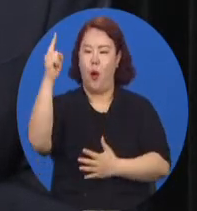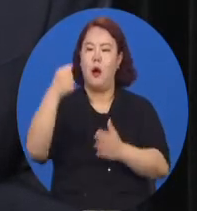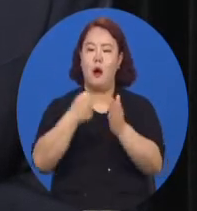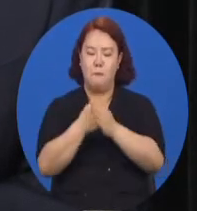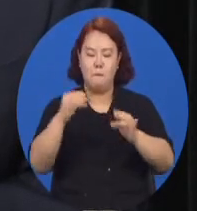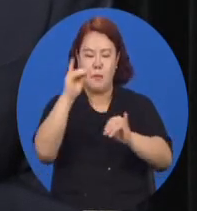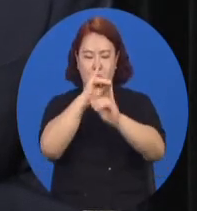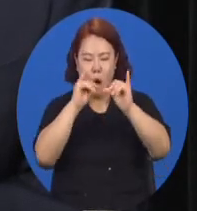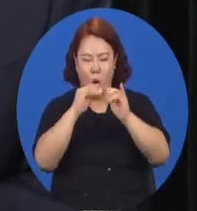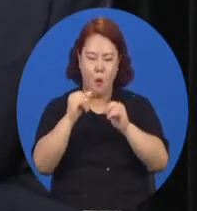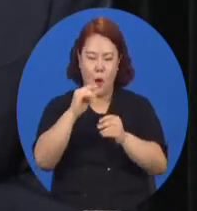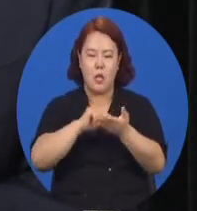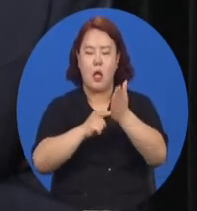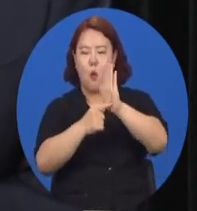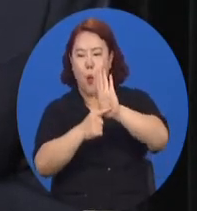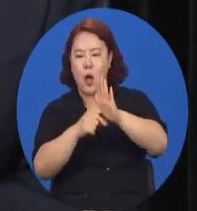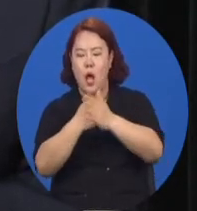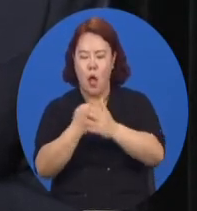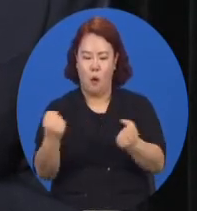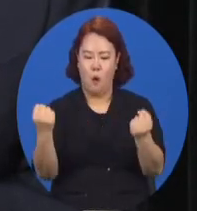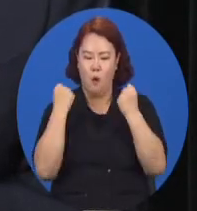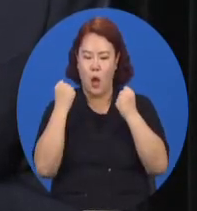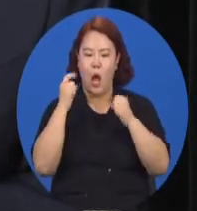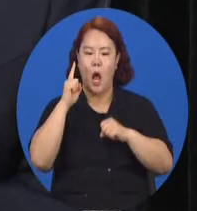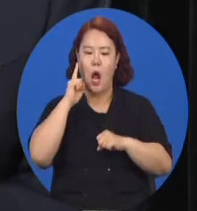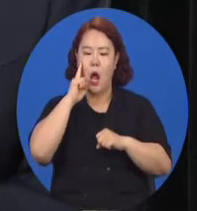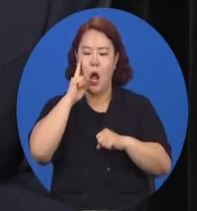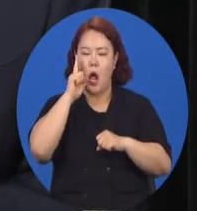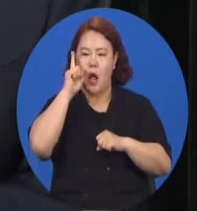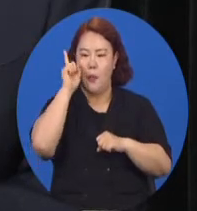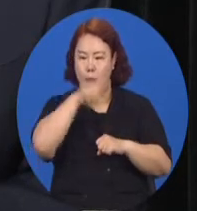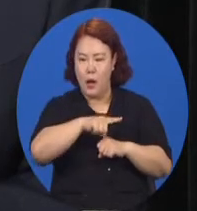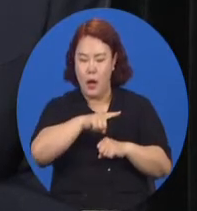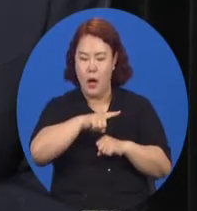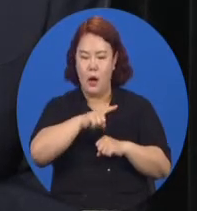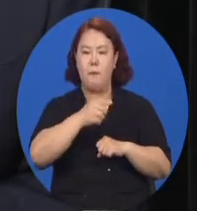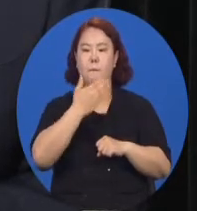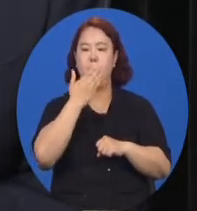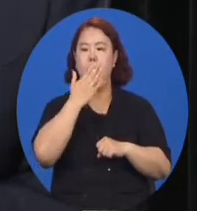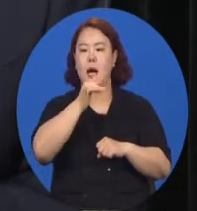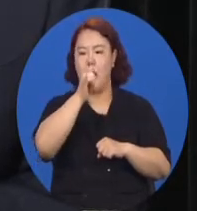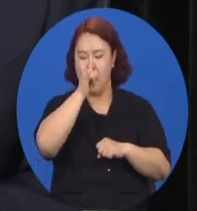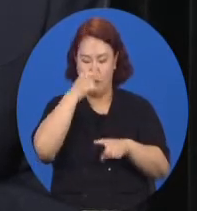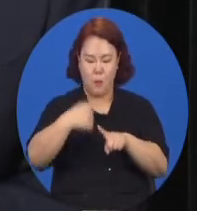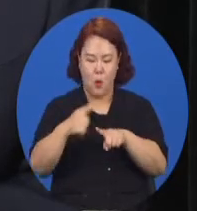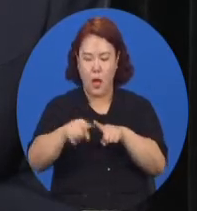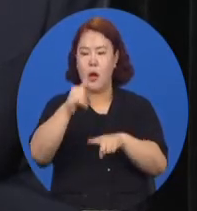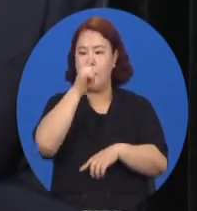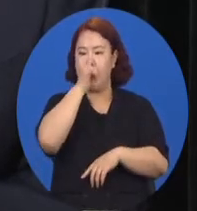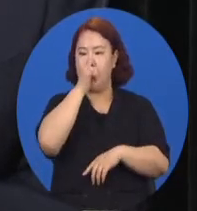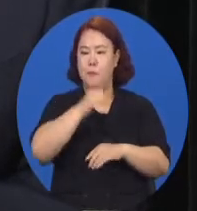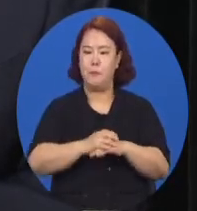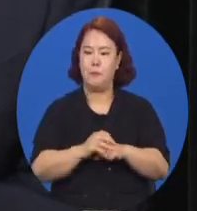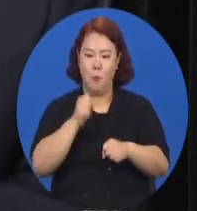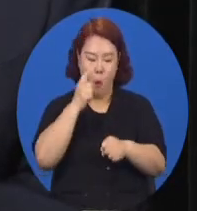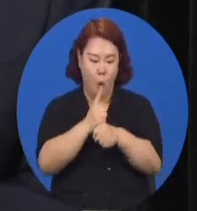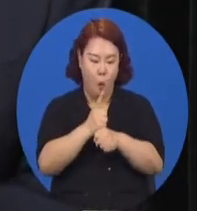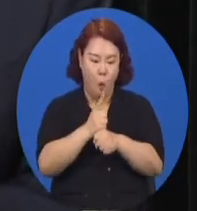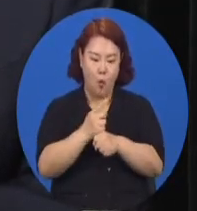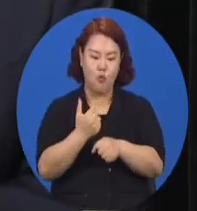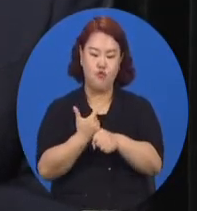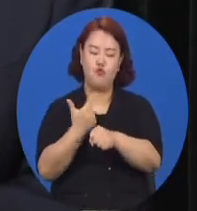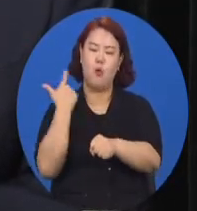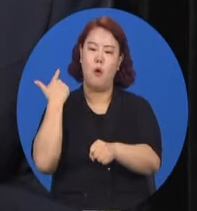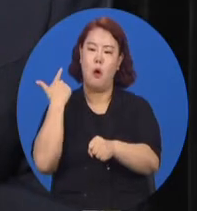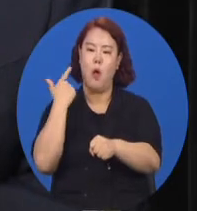미세먼지 노출로 인한 건강 악화의 가능성이 있는 것으로 평가되어 있습니다. 이미 6년 전에